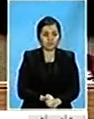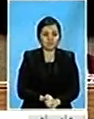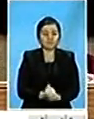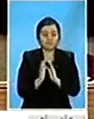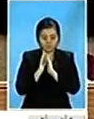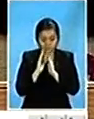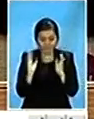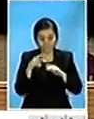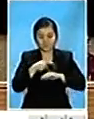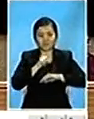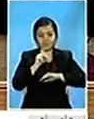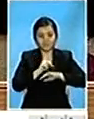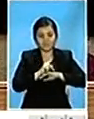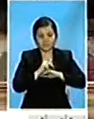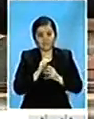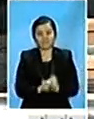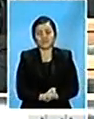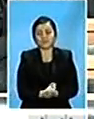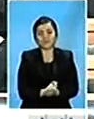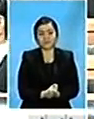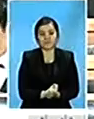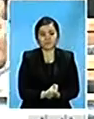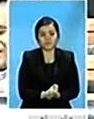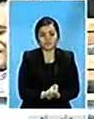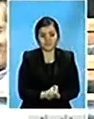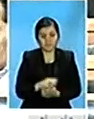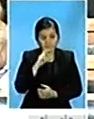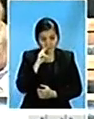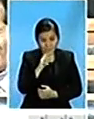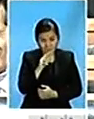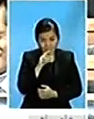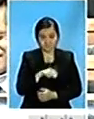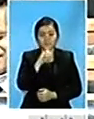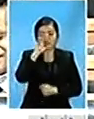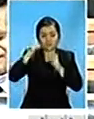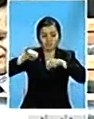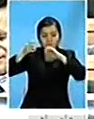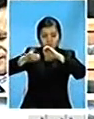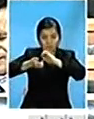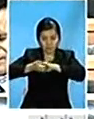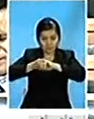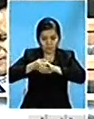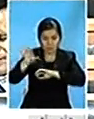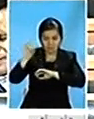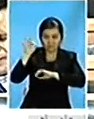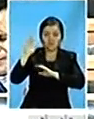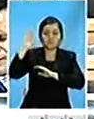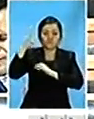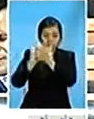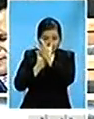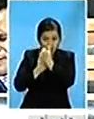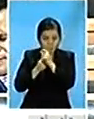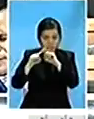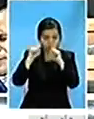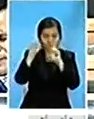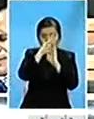ขอบพระคุณครับท่านประธานครับผมขอย้ำนะครับ TOR ข้อ6เป็นการคัดเลือกเอกชนผู้สนใจแต่ไม่มีหลักเกณฑ์การ